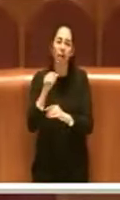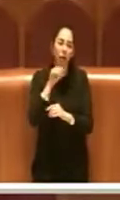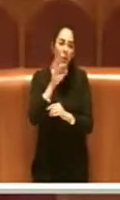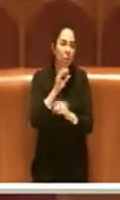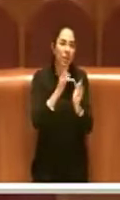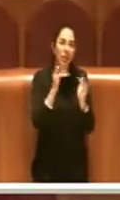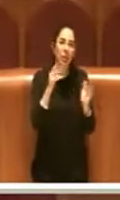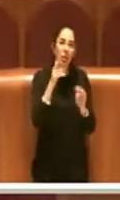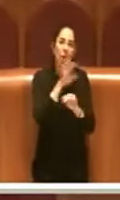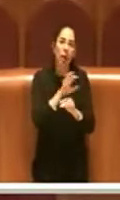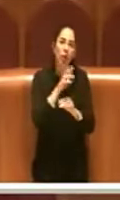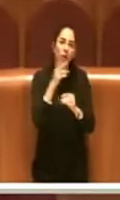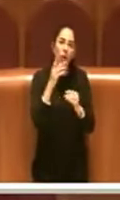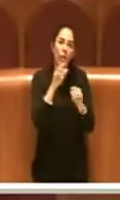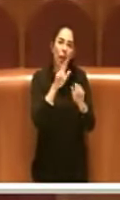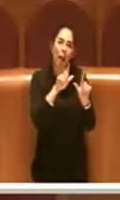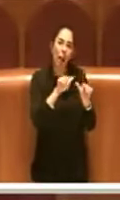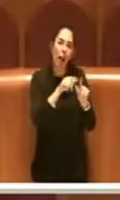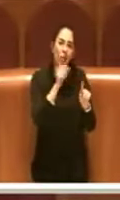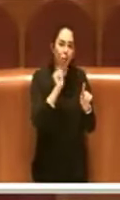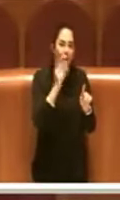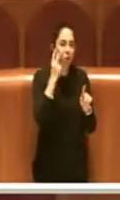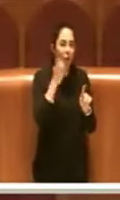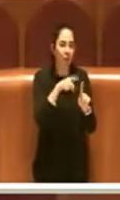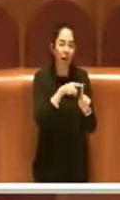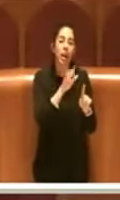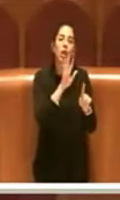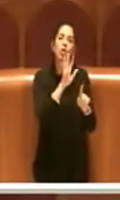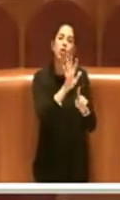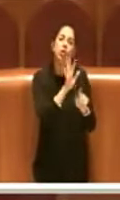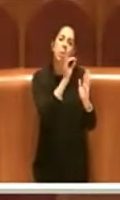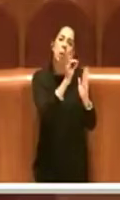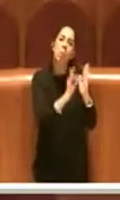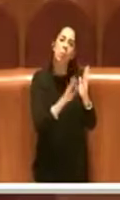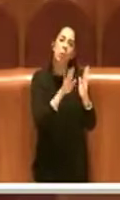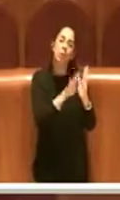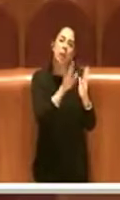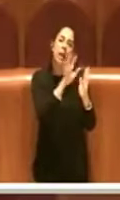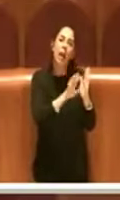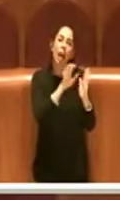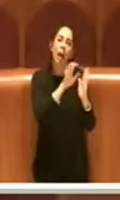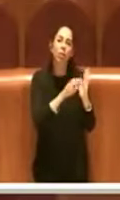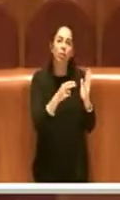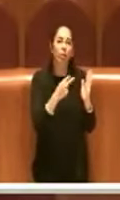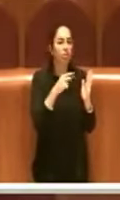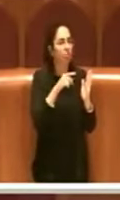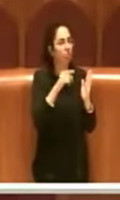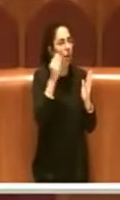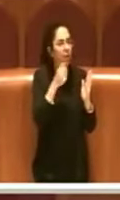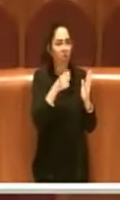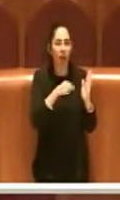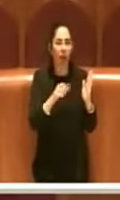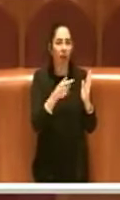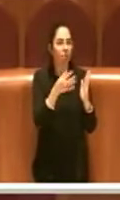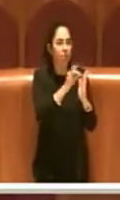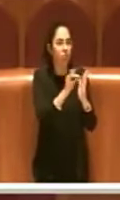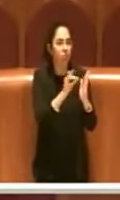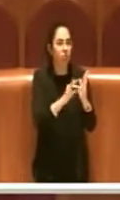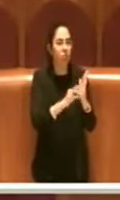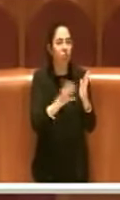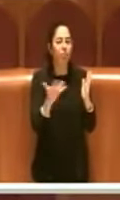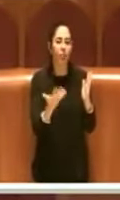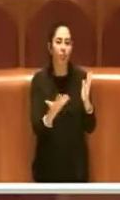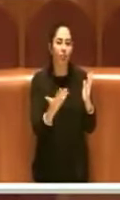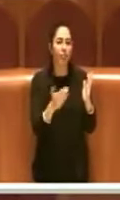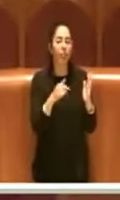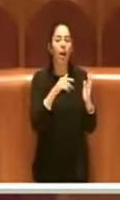Lazio, i 5 punti che la Regione ha ritenuto fondamentali sono quello di